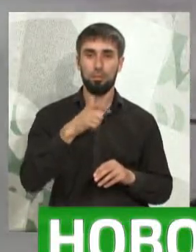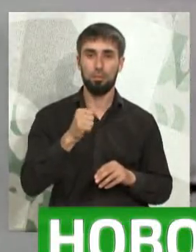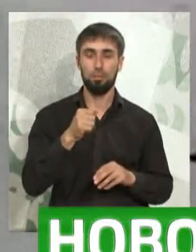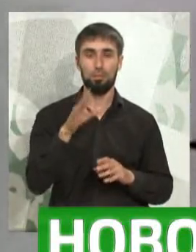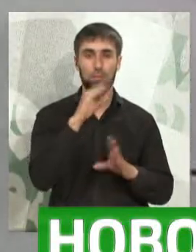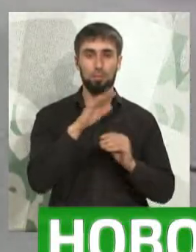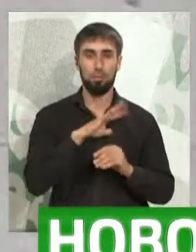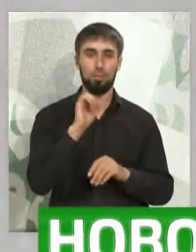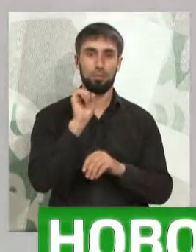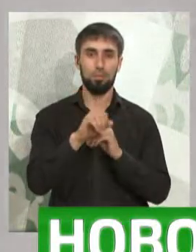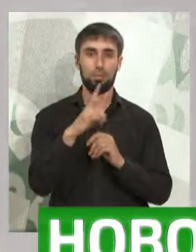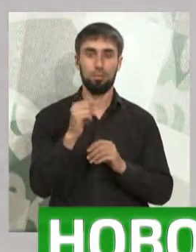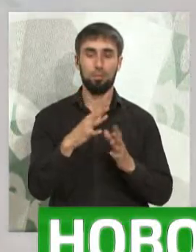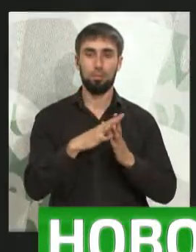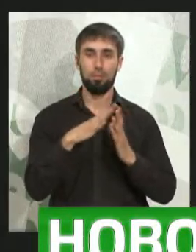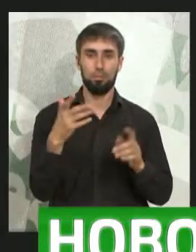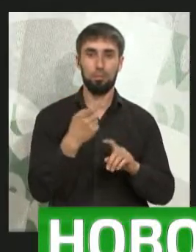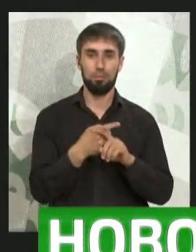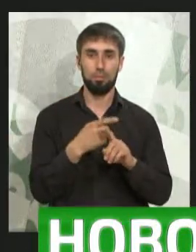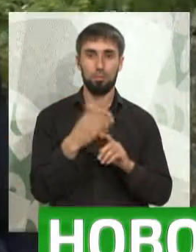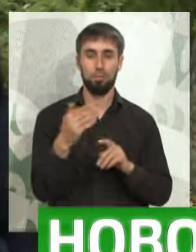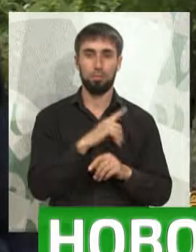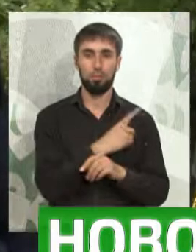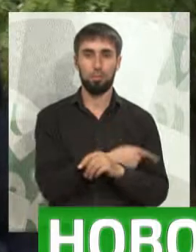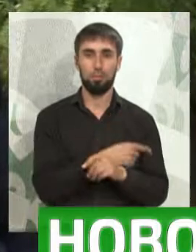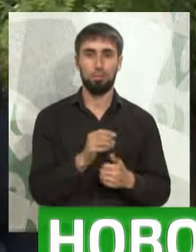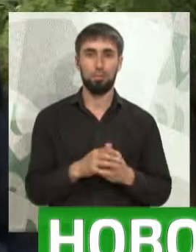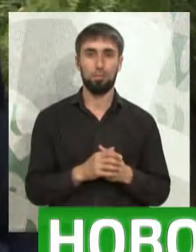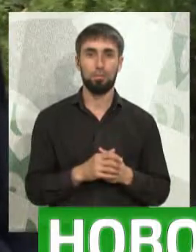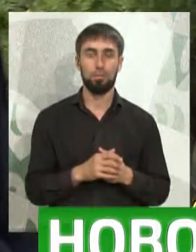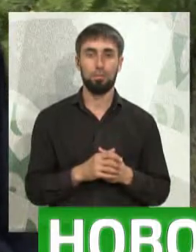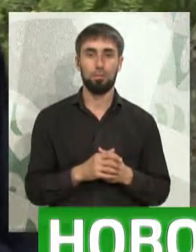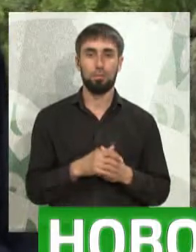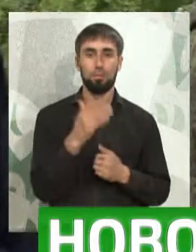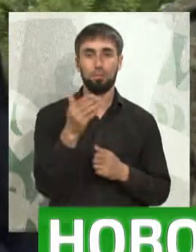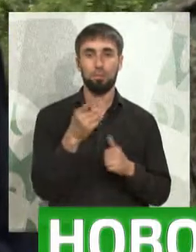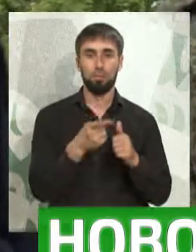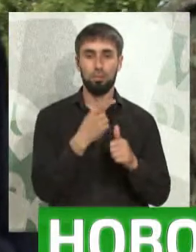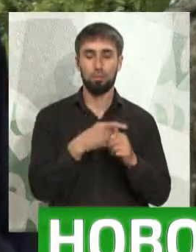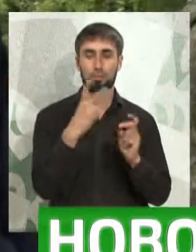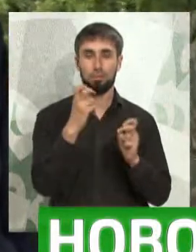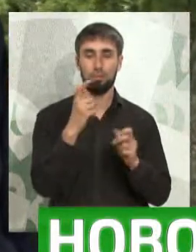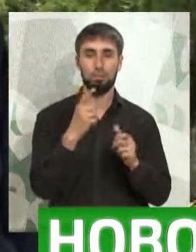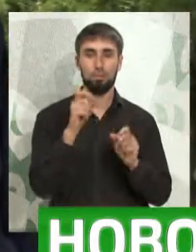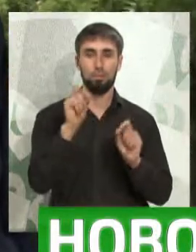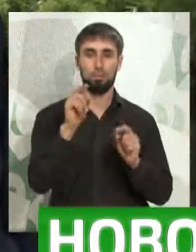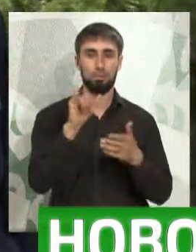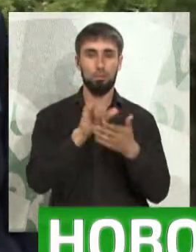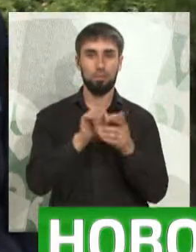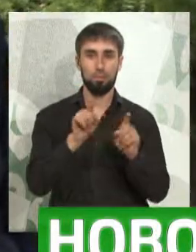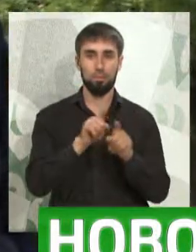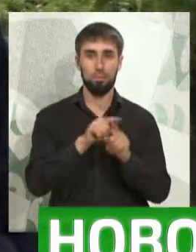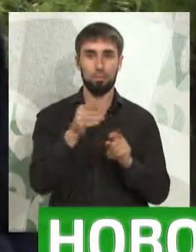возможна победа над мощным и многочисленным противником. Я уверен, их имена бессмертны, они писаны золотыми буквами.